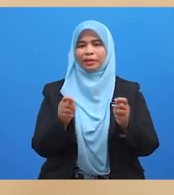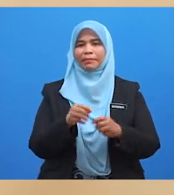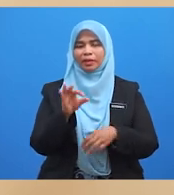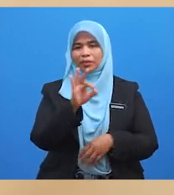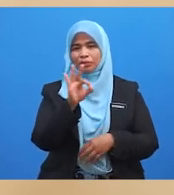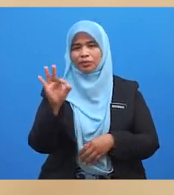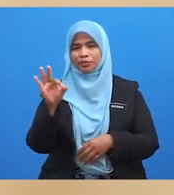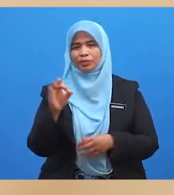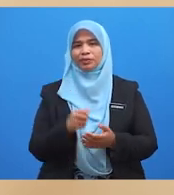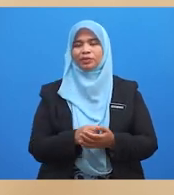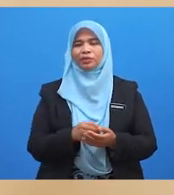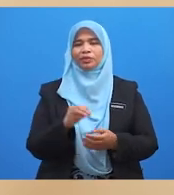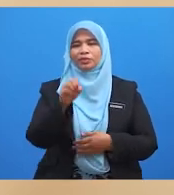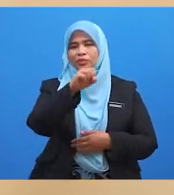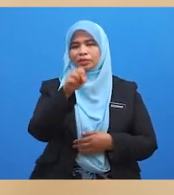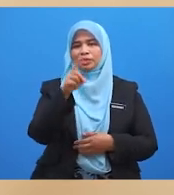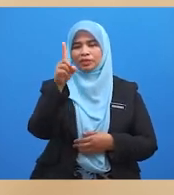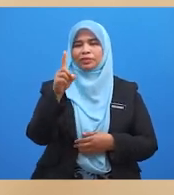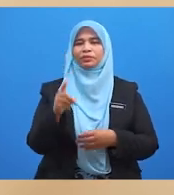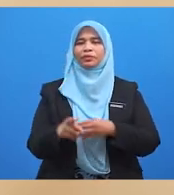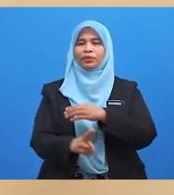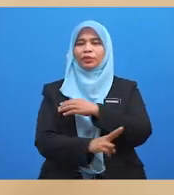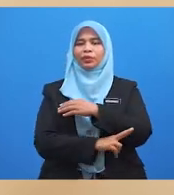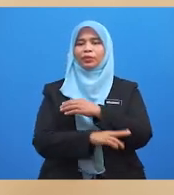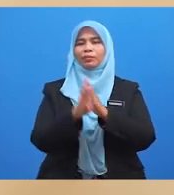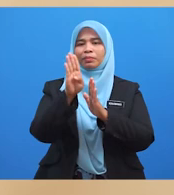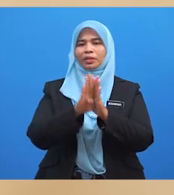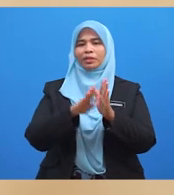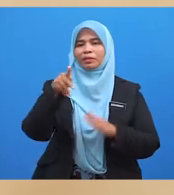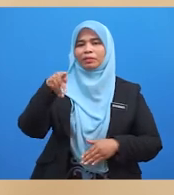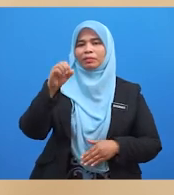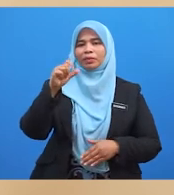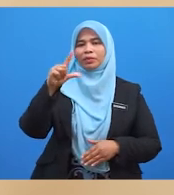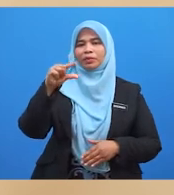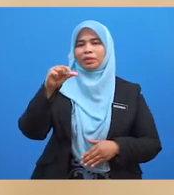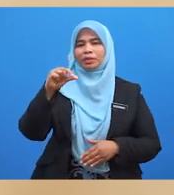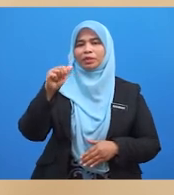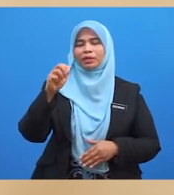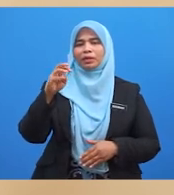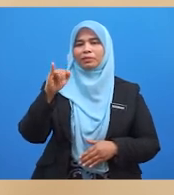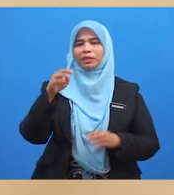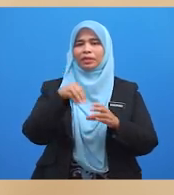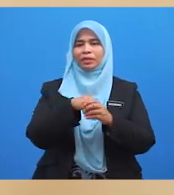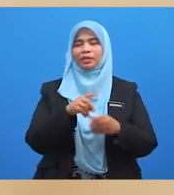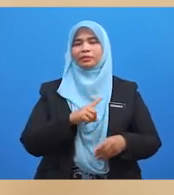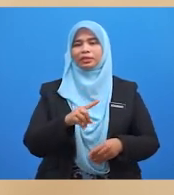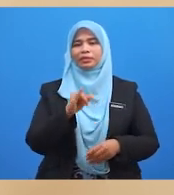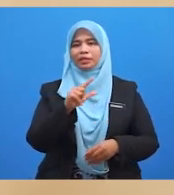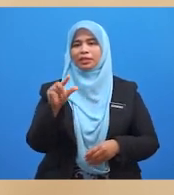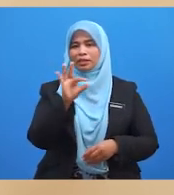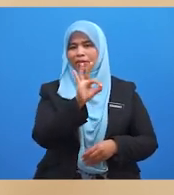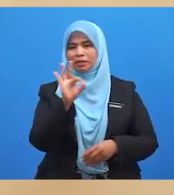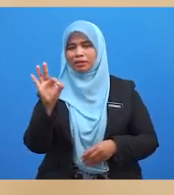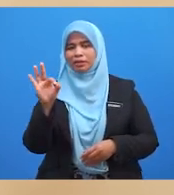betul. Soalan pertama, hukum berpoligami dalam Islam ialah? Soalan